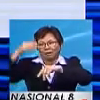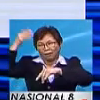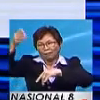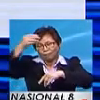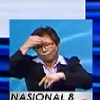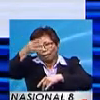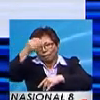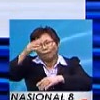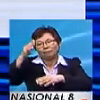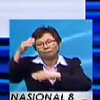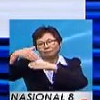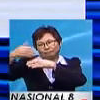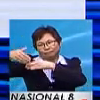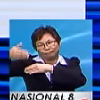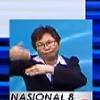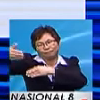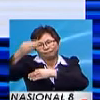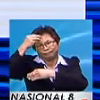ke